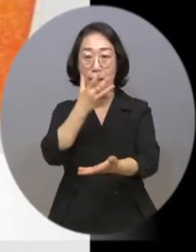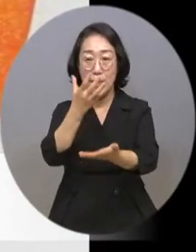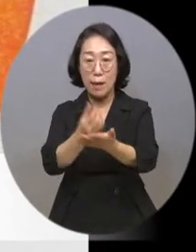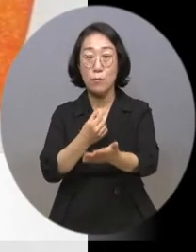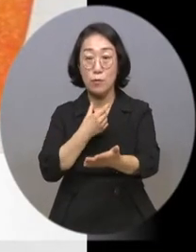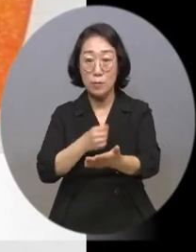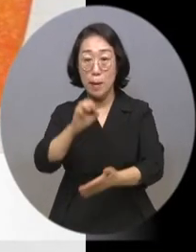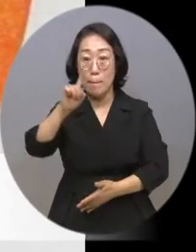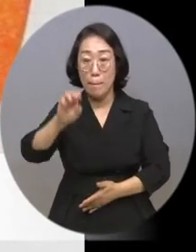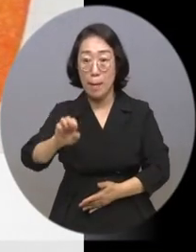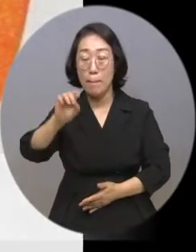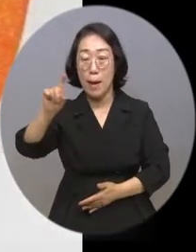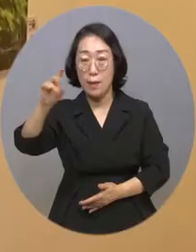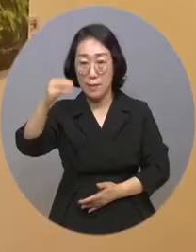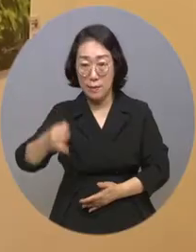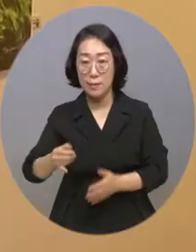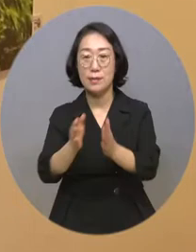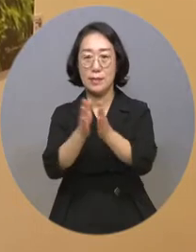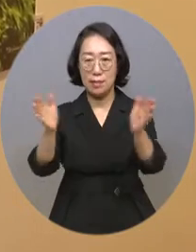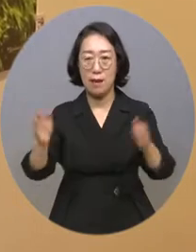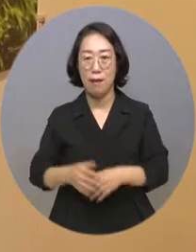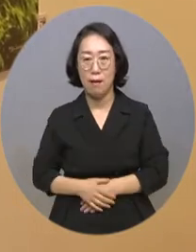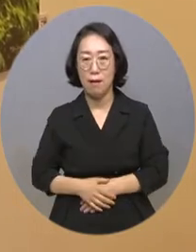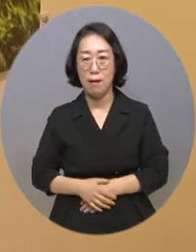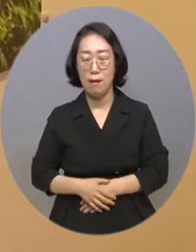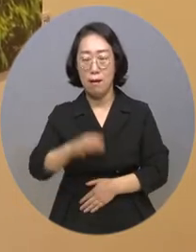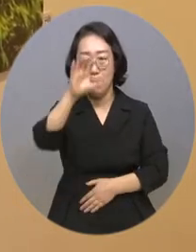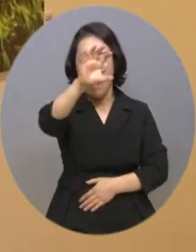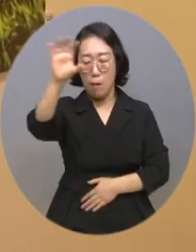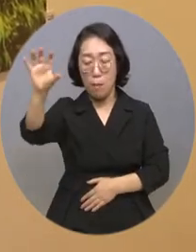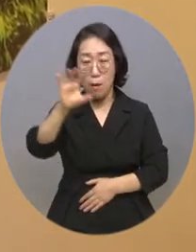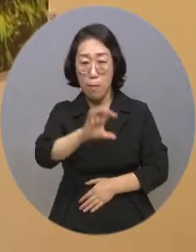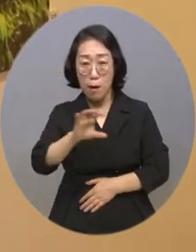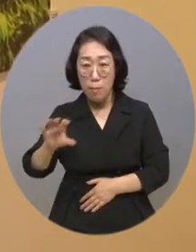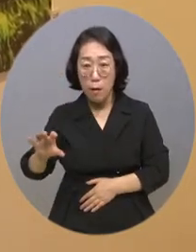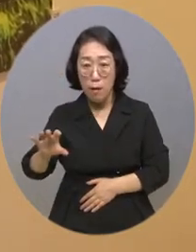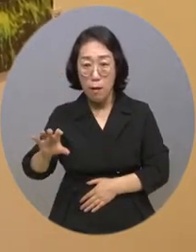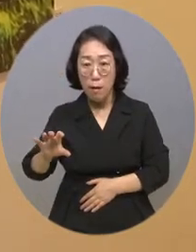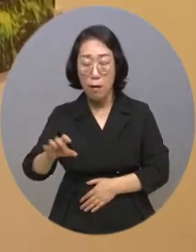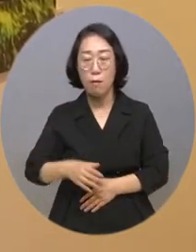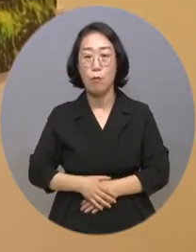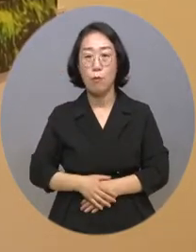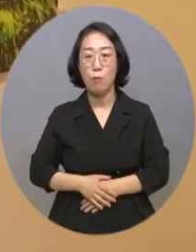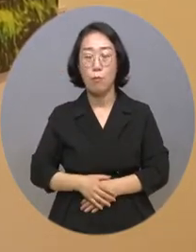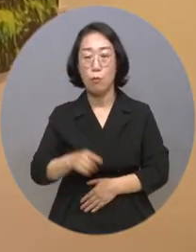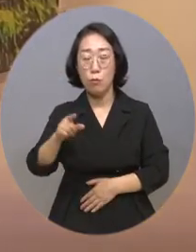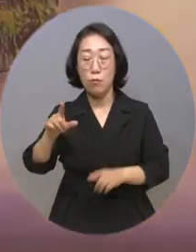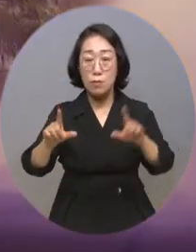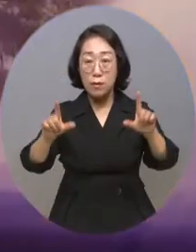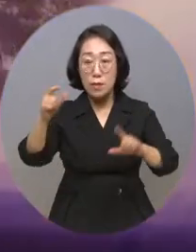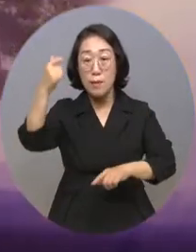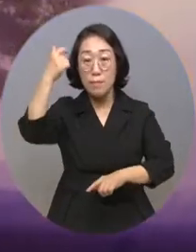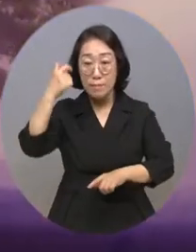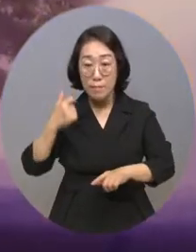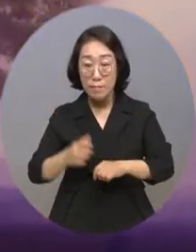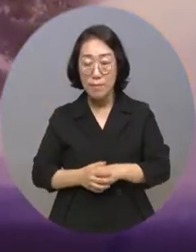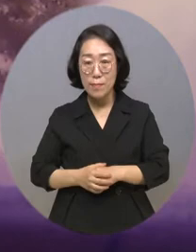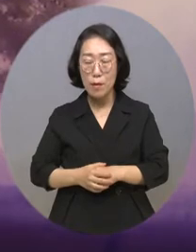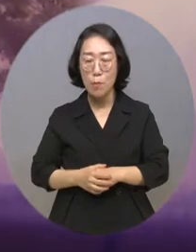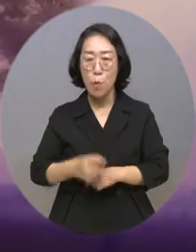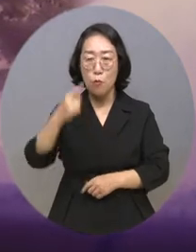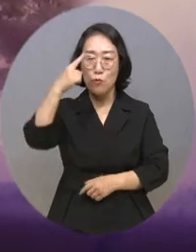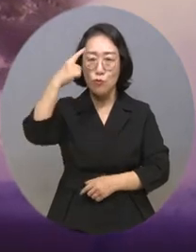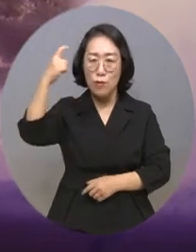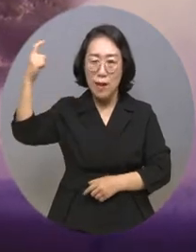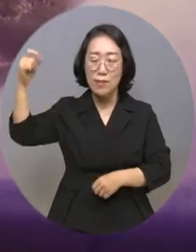팝아트를 시작하게 되었습니다. 반복적인 배열로 사분할 등으로 분리되고 재조립된 이미지는 추상적인